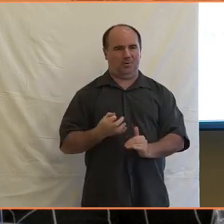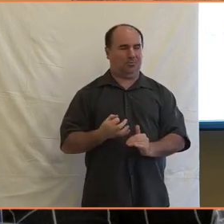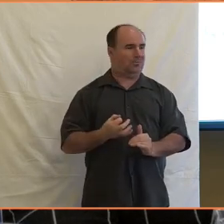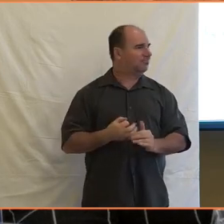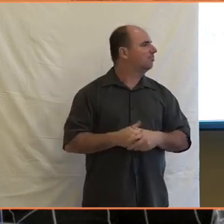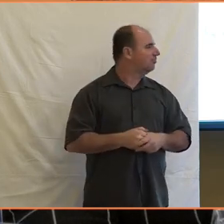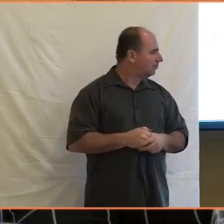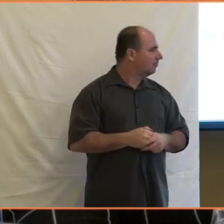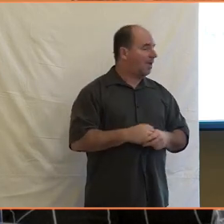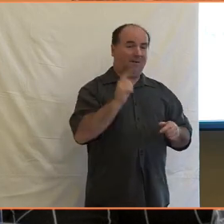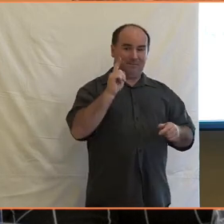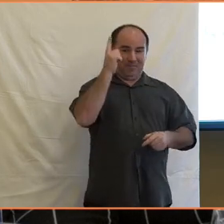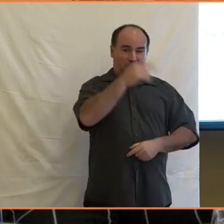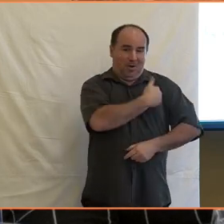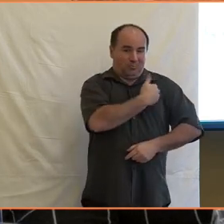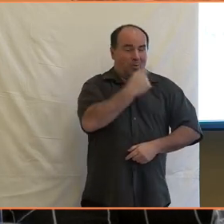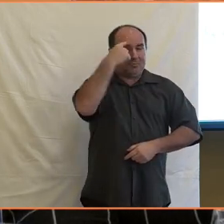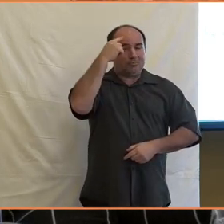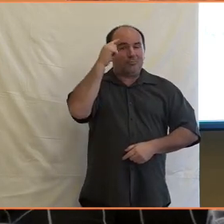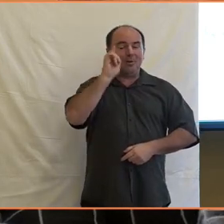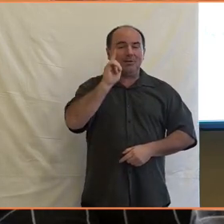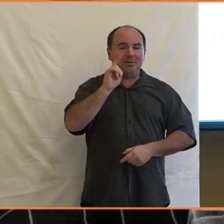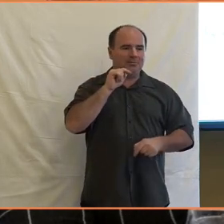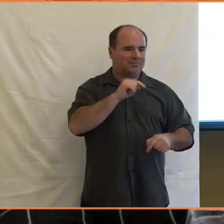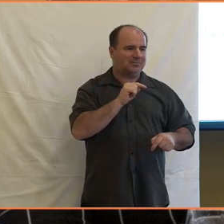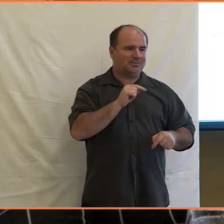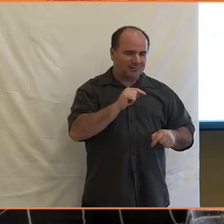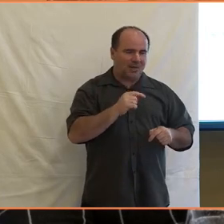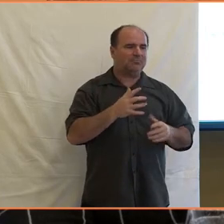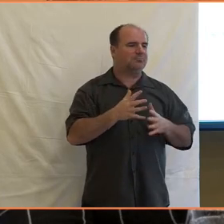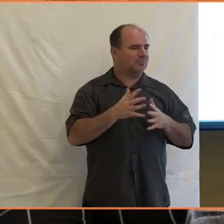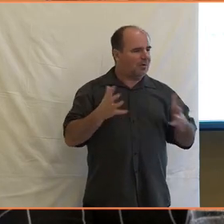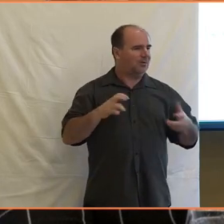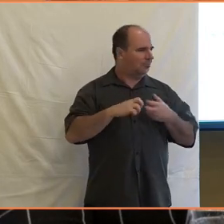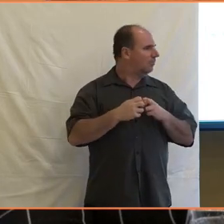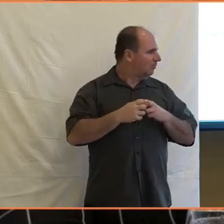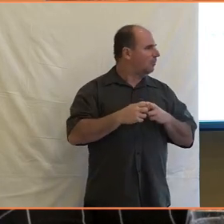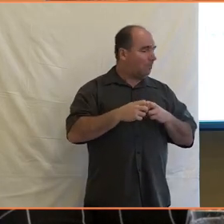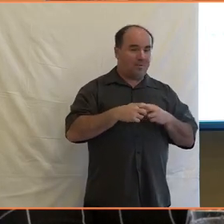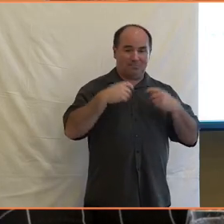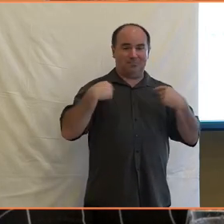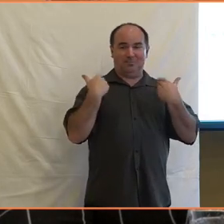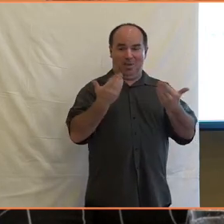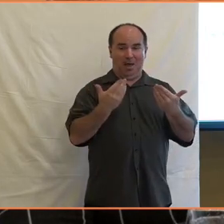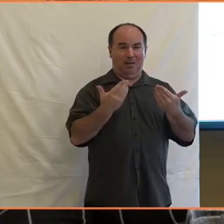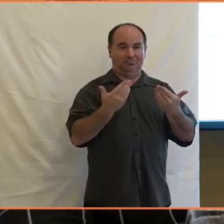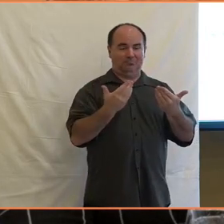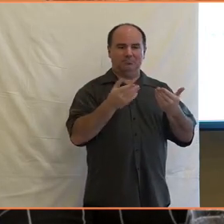kteří by měli patřit těm, kteří vlastně nějakou schopnost vyhledávání a zpracování informací na internetu by měli